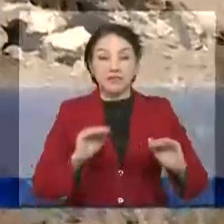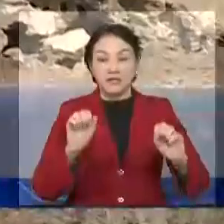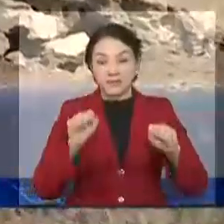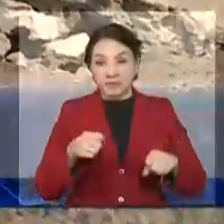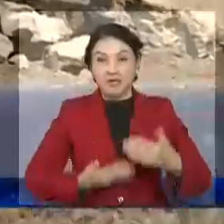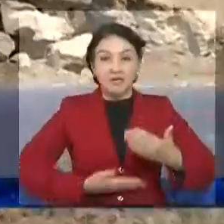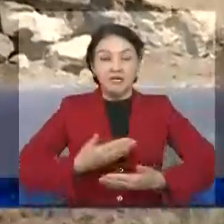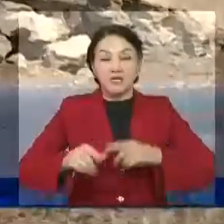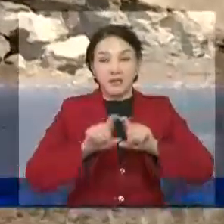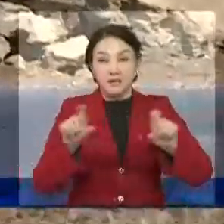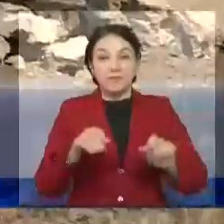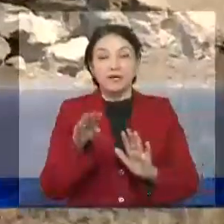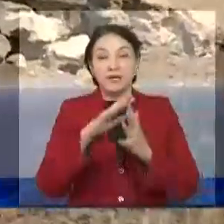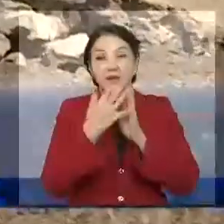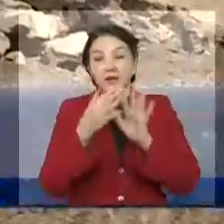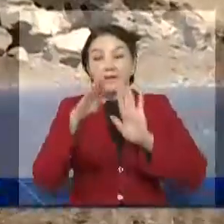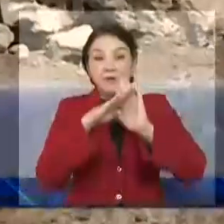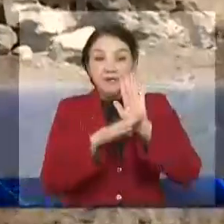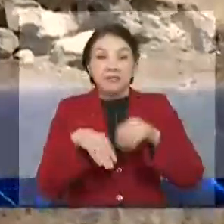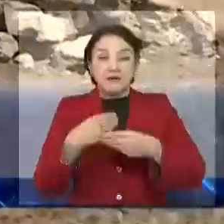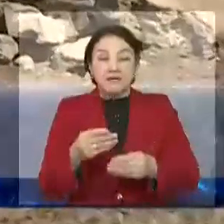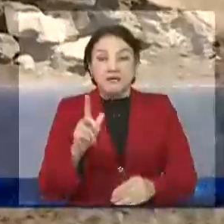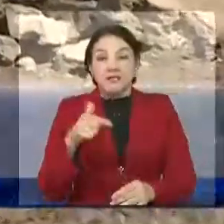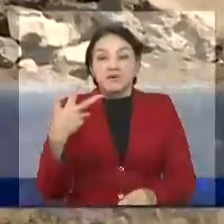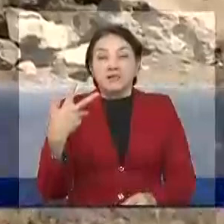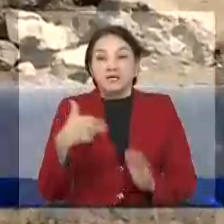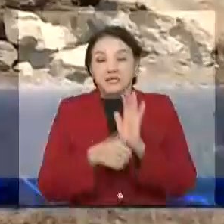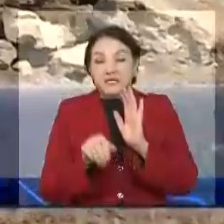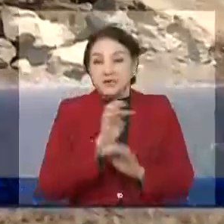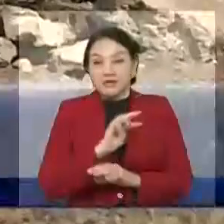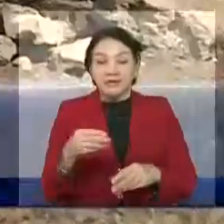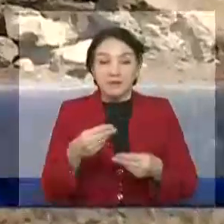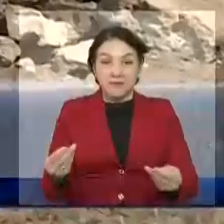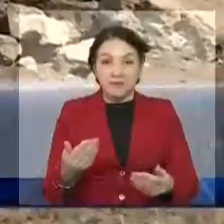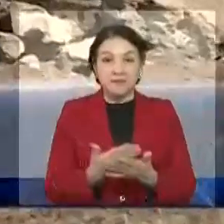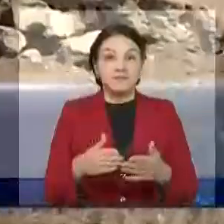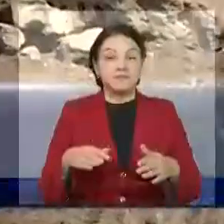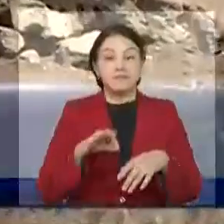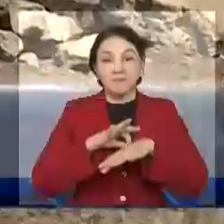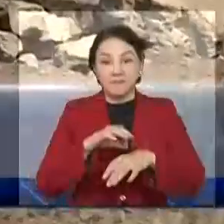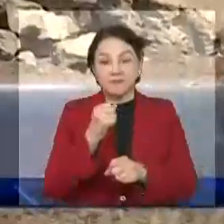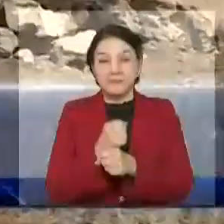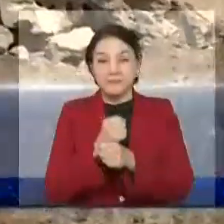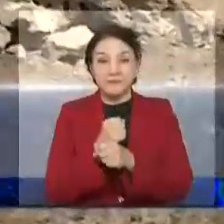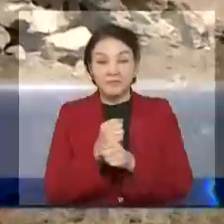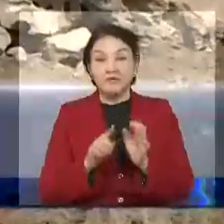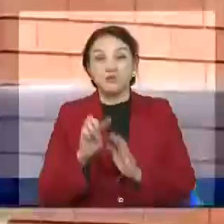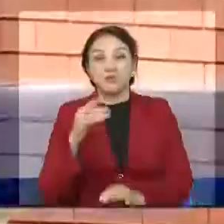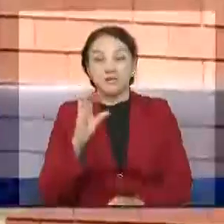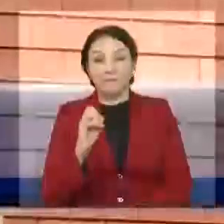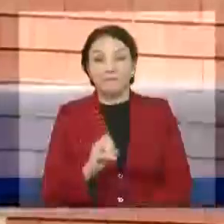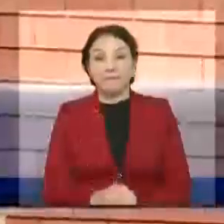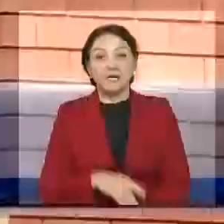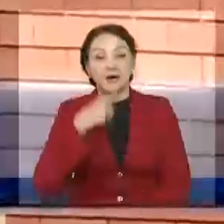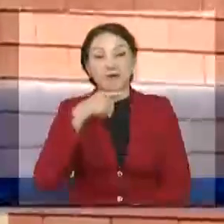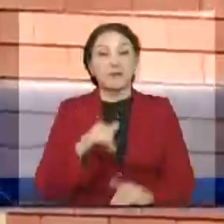комфортно ходить в школу, по программе Аул ЕЛБСГ было выделено 360 миллионов тенге. Определен подрядчик к проведению работ, он приступил в июне.